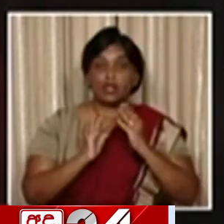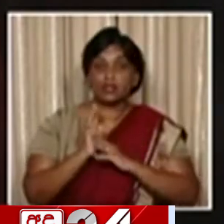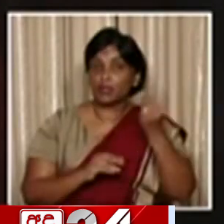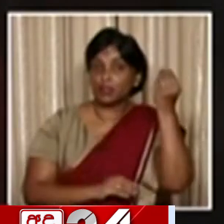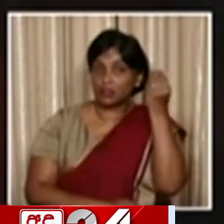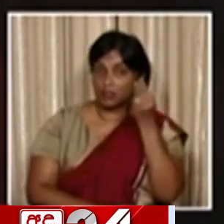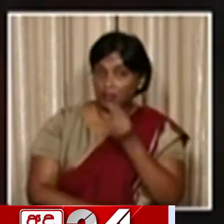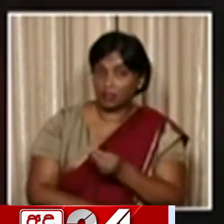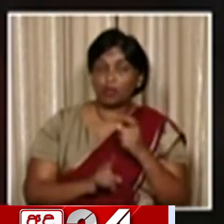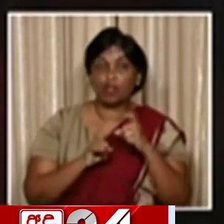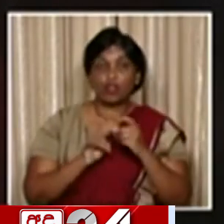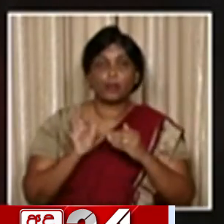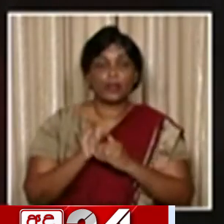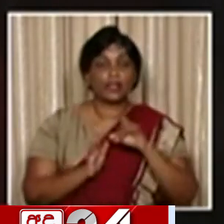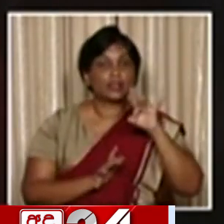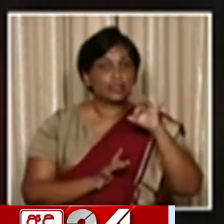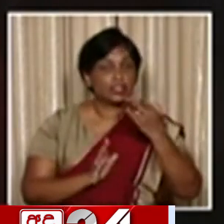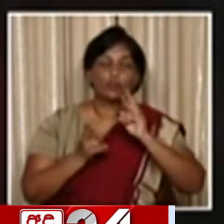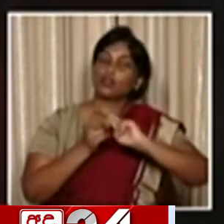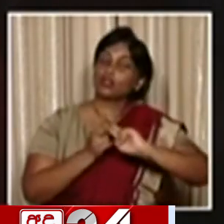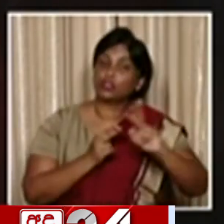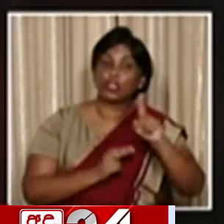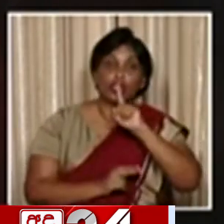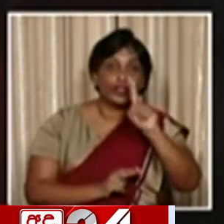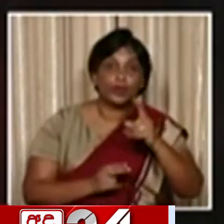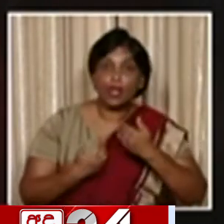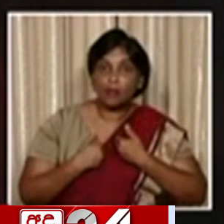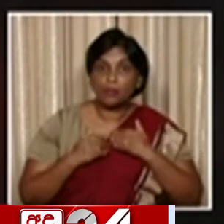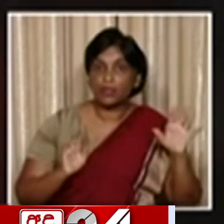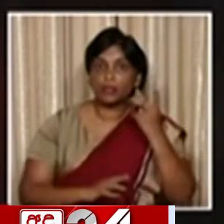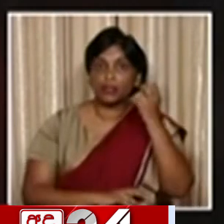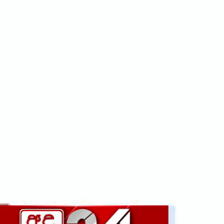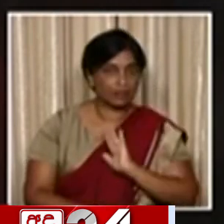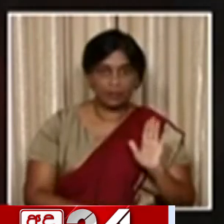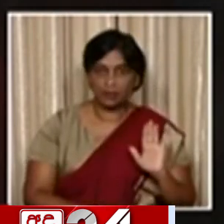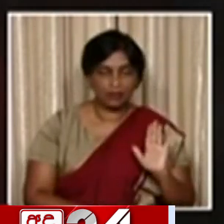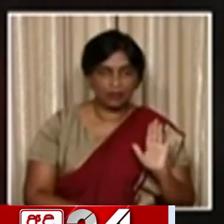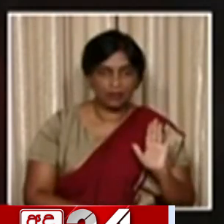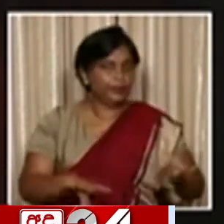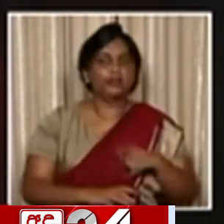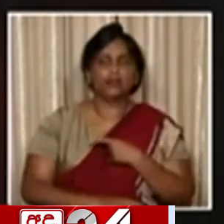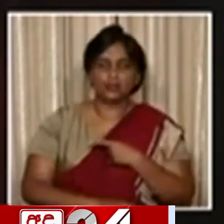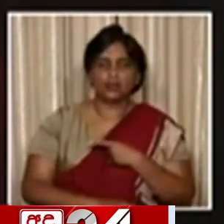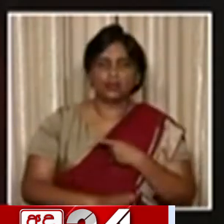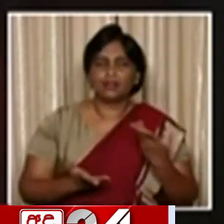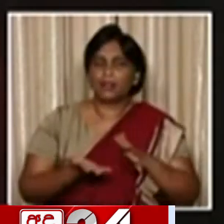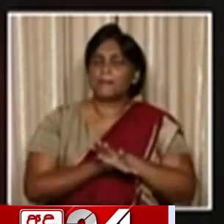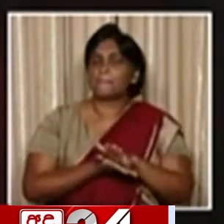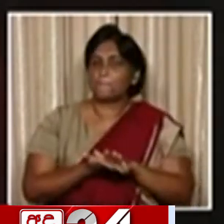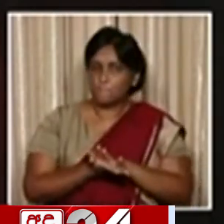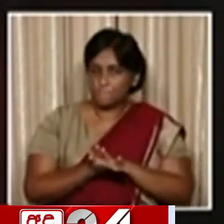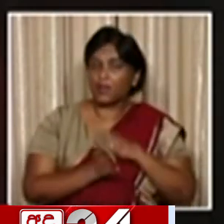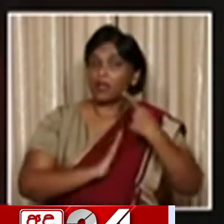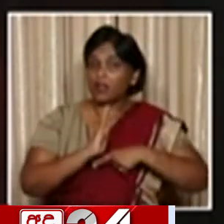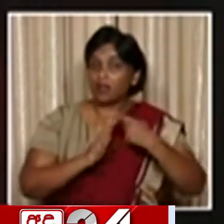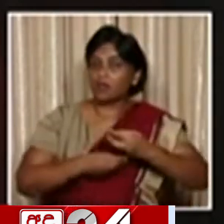දුන්නු ඩොලර් මිලියන 100ක් එපයි කියලා කිව්වේ අපි නෙවෙයි 2020 ඒ මේ ආණ්ඩුව ඉතින් පැහැදිලිව රට